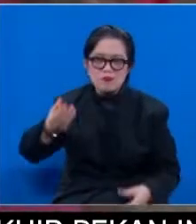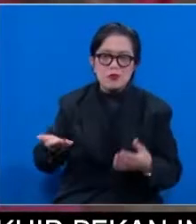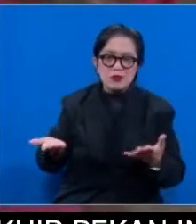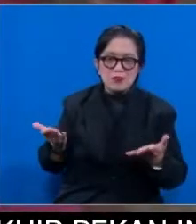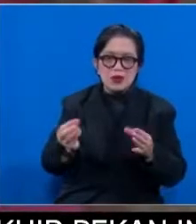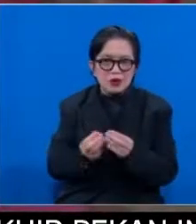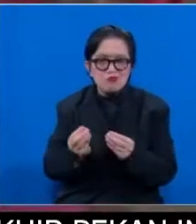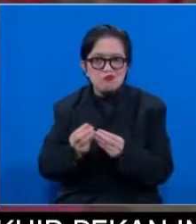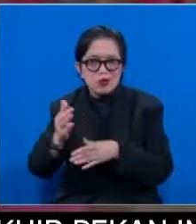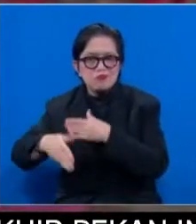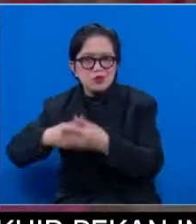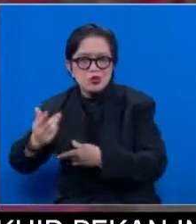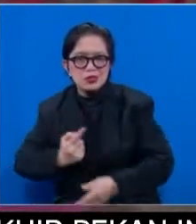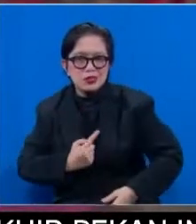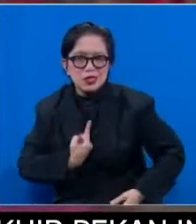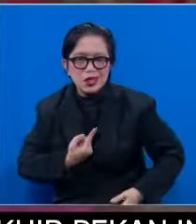turun-temurun dari keluarganya.